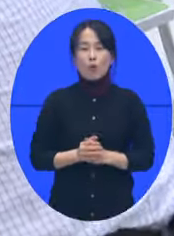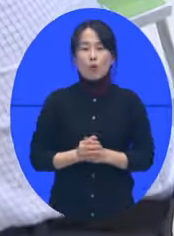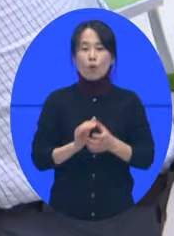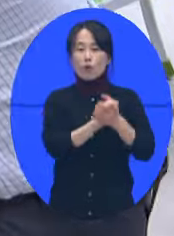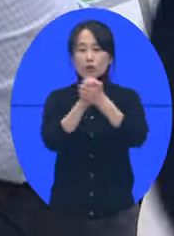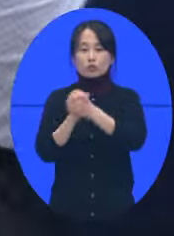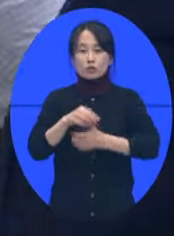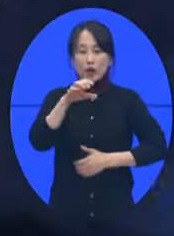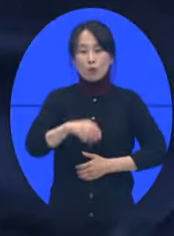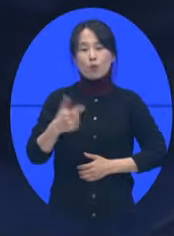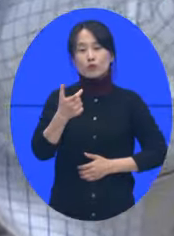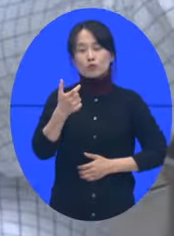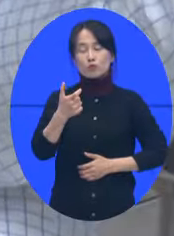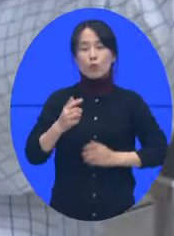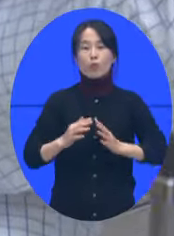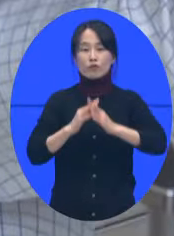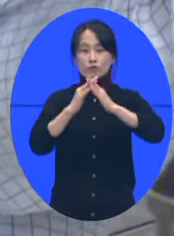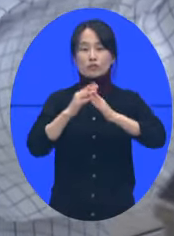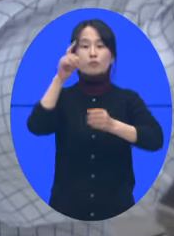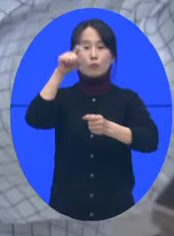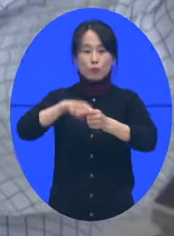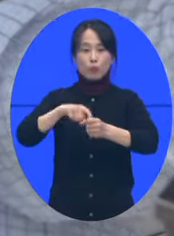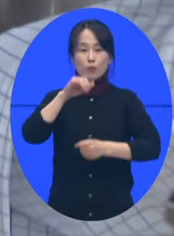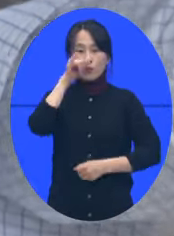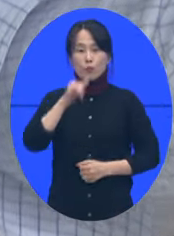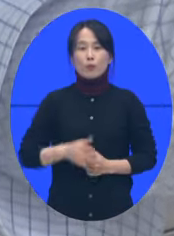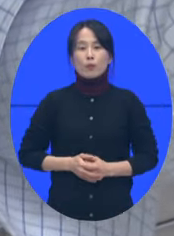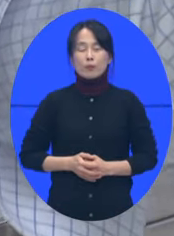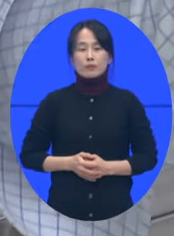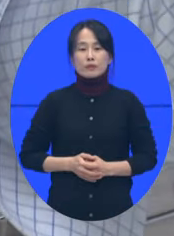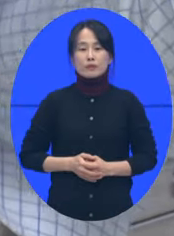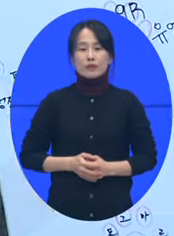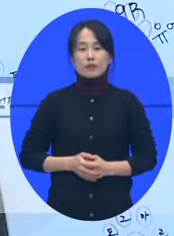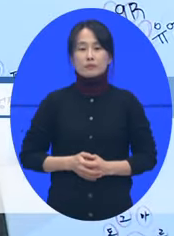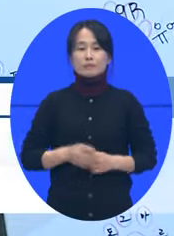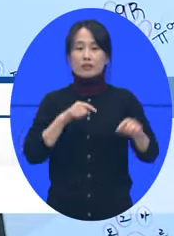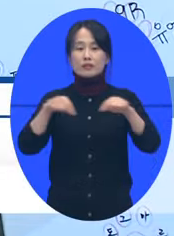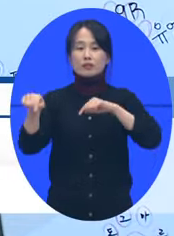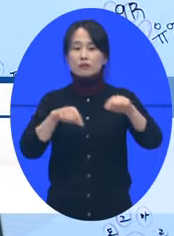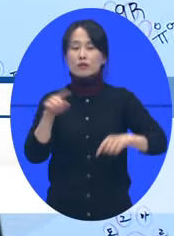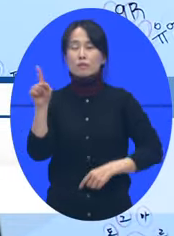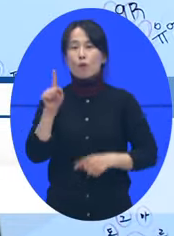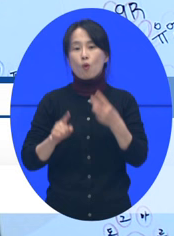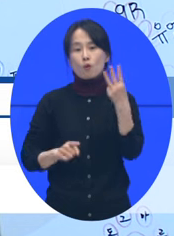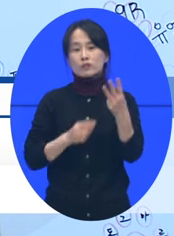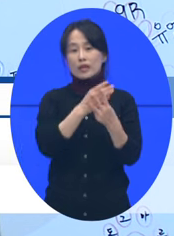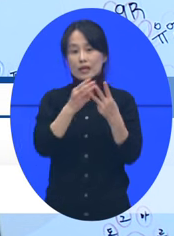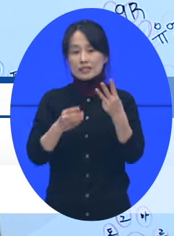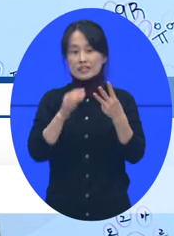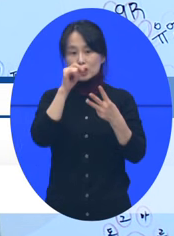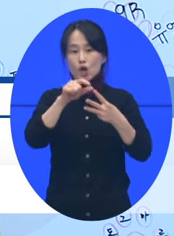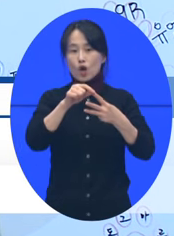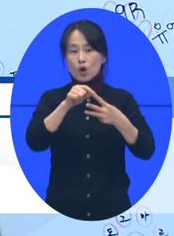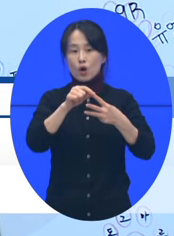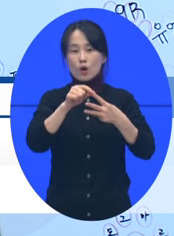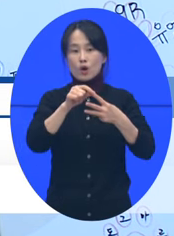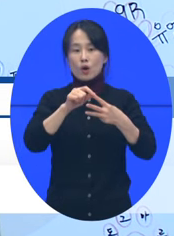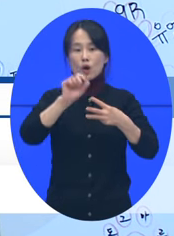반려동물 친화공간 60곳 설치가 목표. 반려동물 복지 정책은 3가지 분야로 되어 있는데